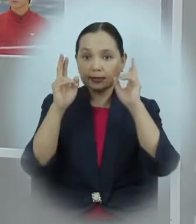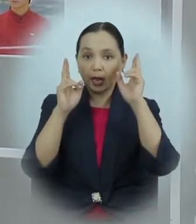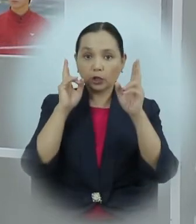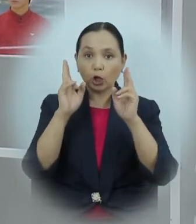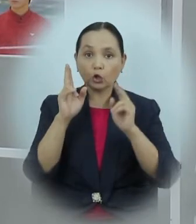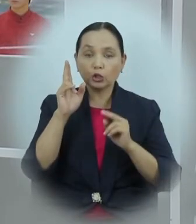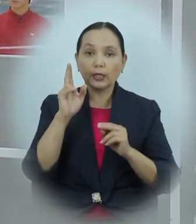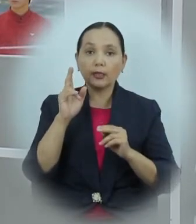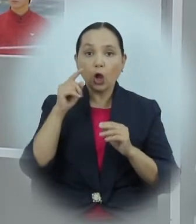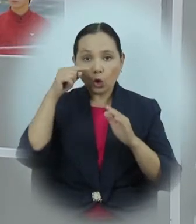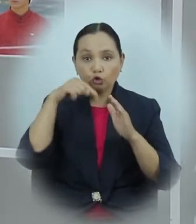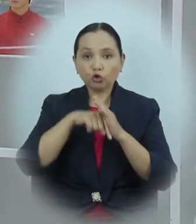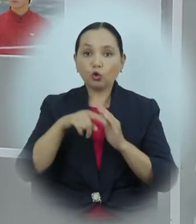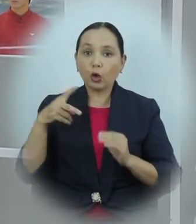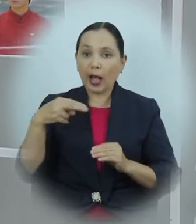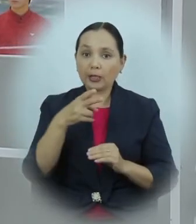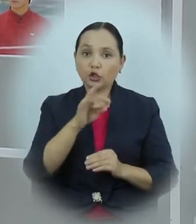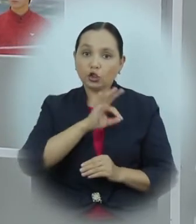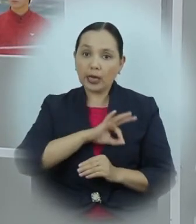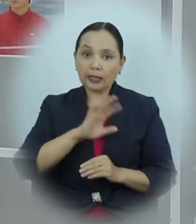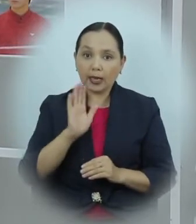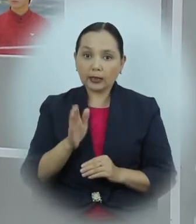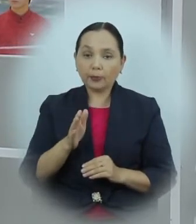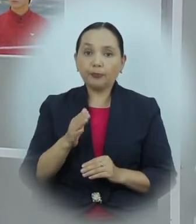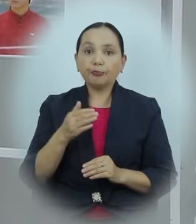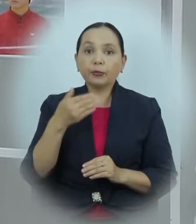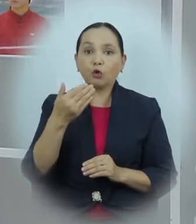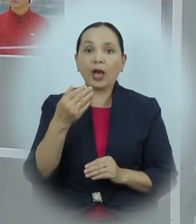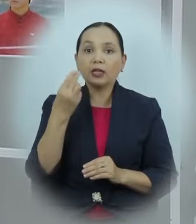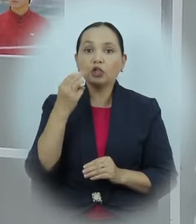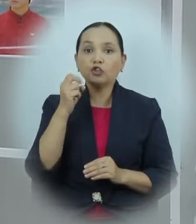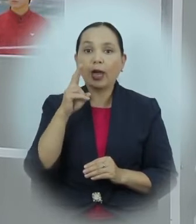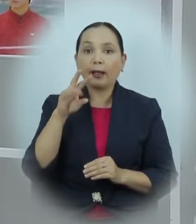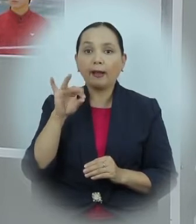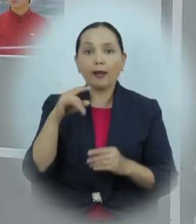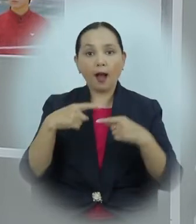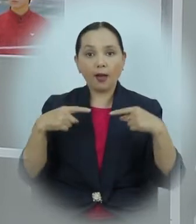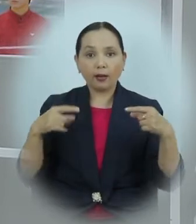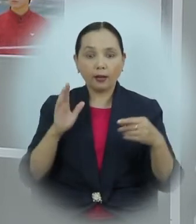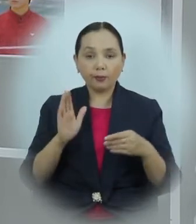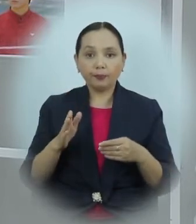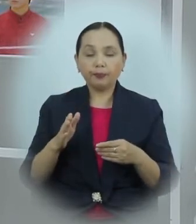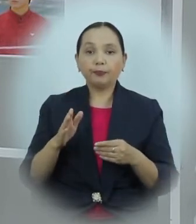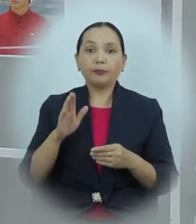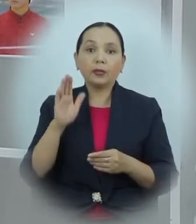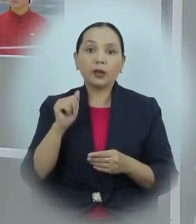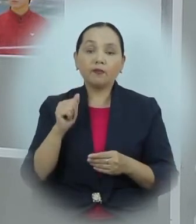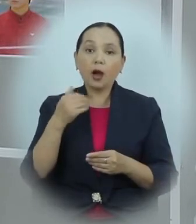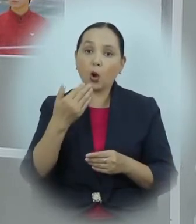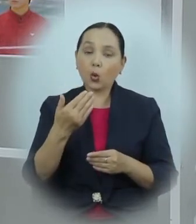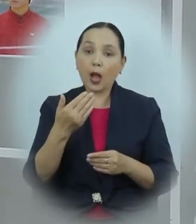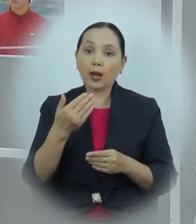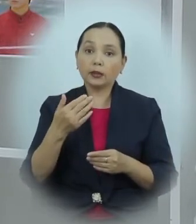bizda 3 xil qaychi ishlatiladi. Ularning shakli har xil va ularning